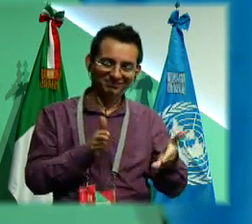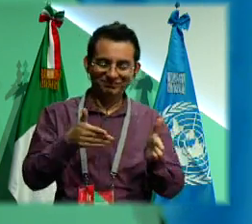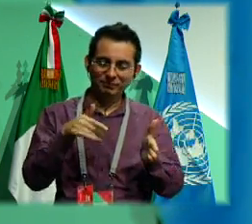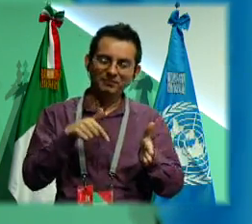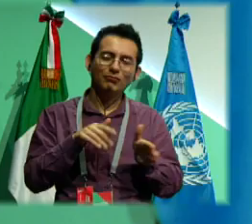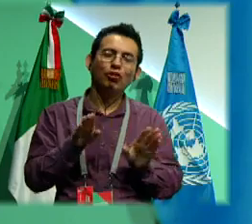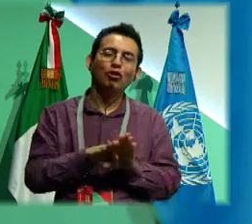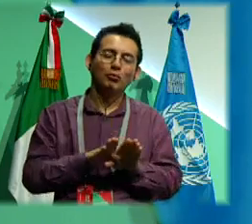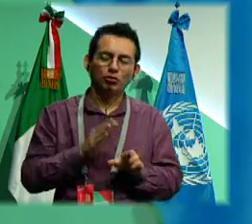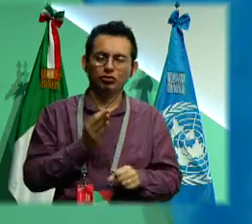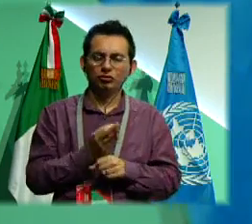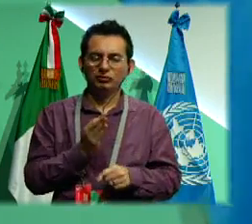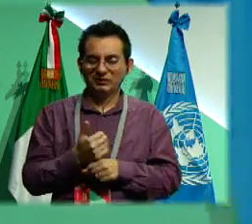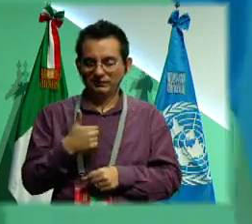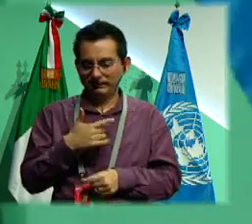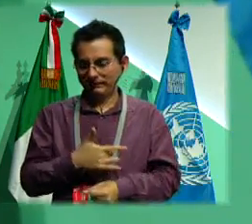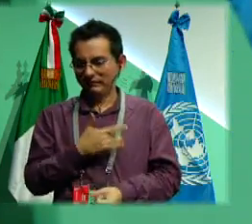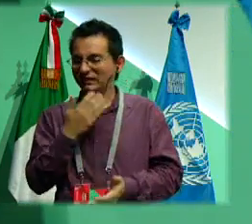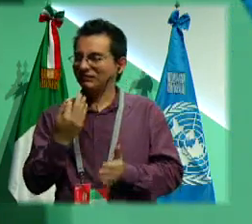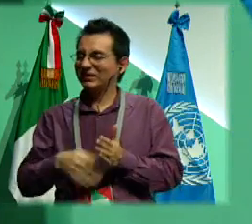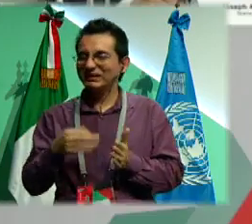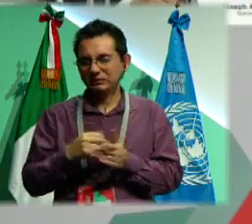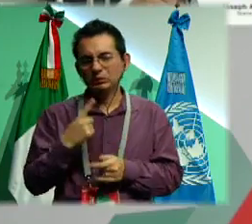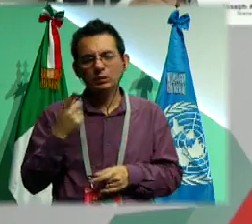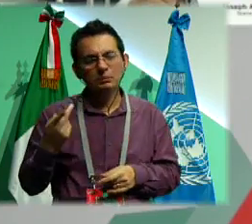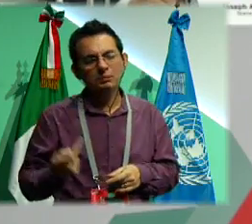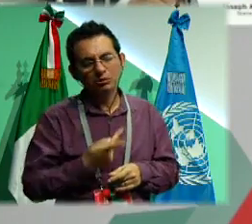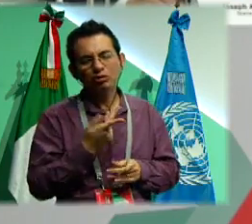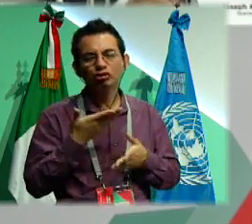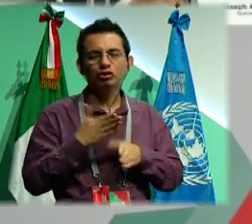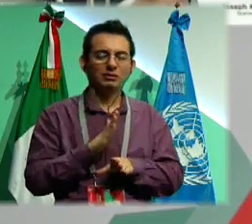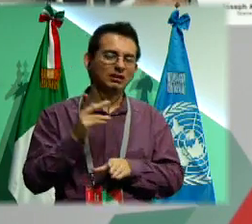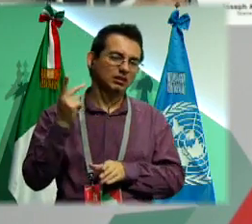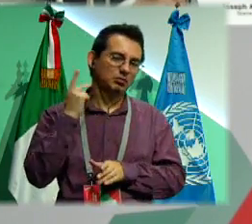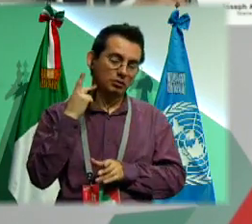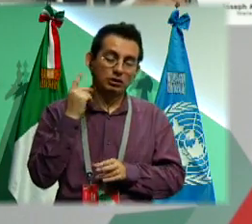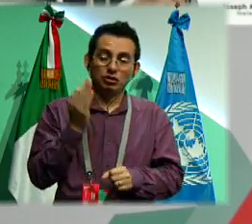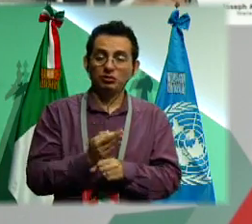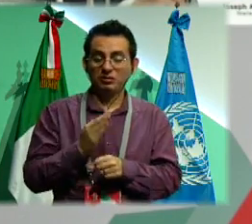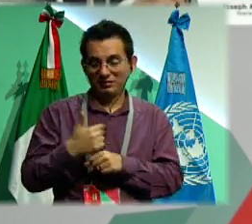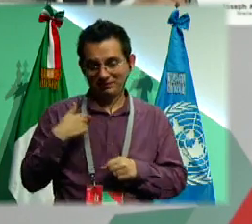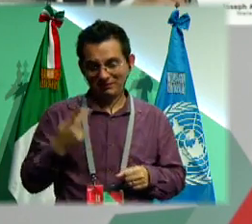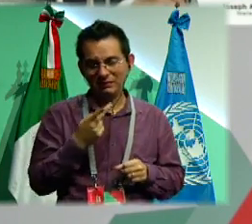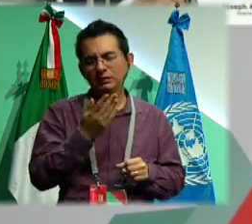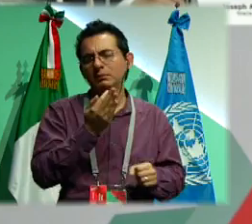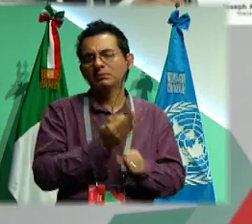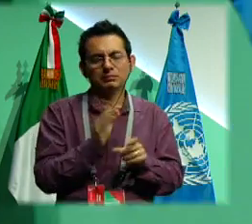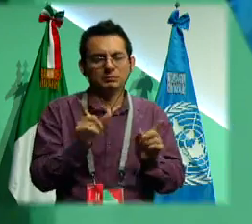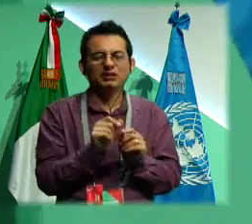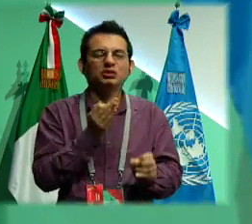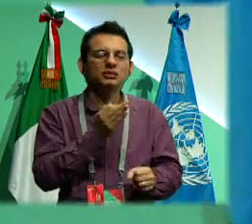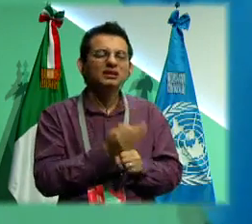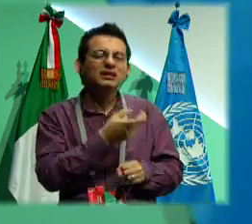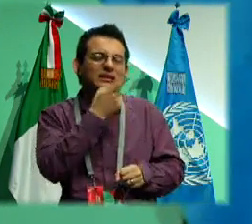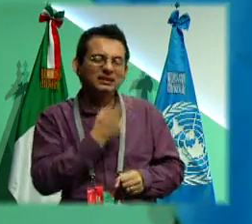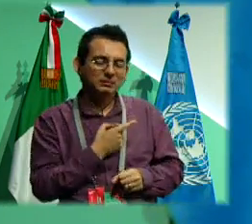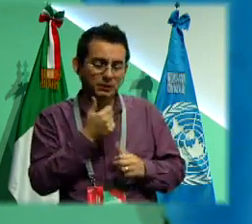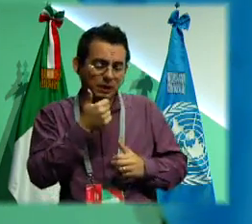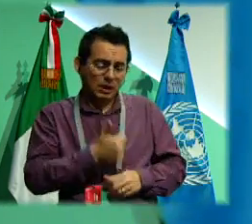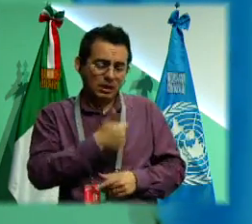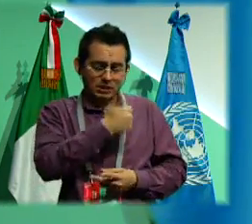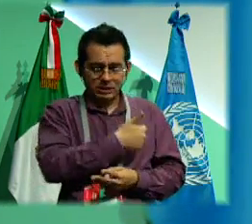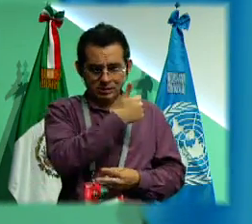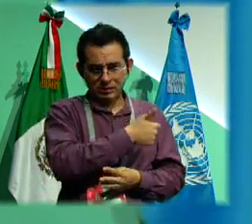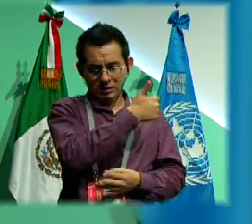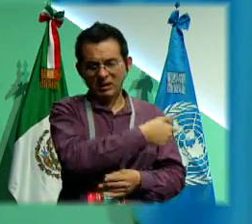Nous avons plusieurs questions de politique, mais ce que j'aimerais, c'est entendre des